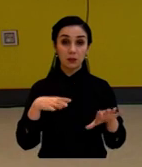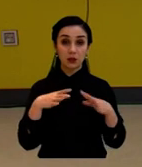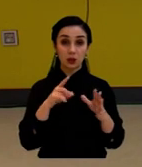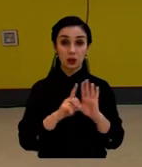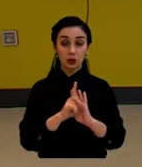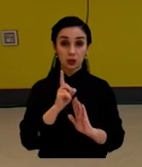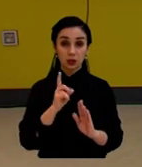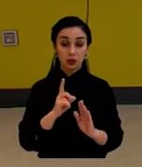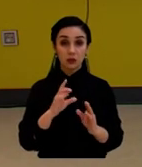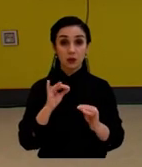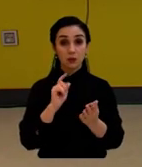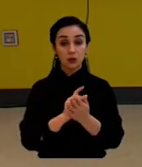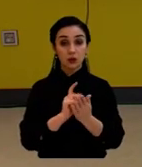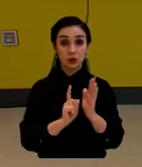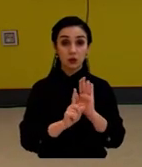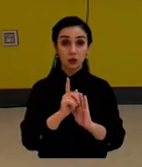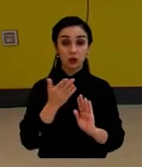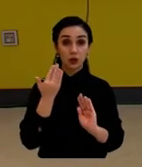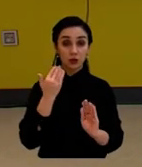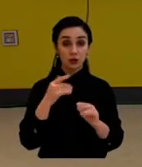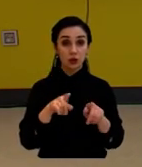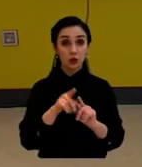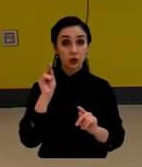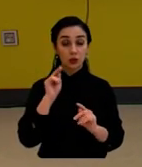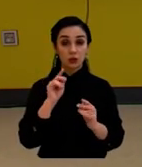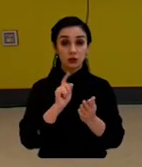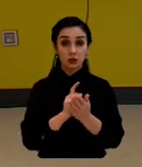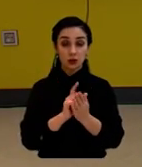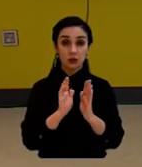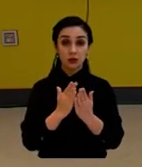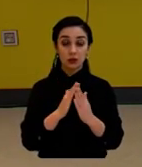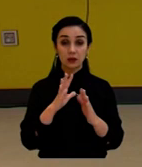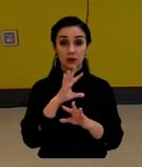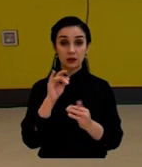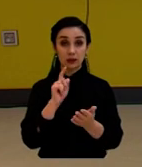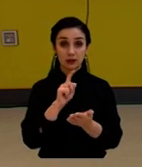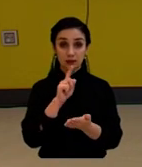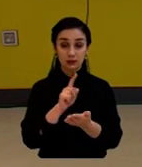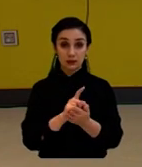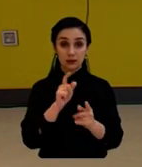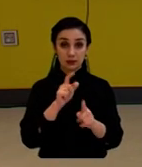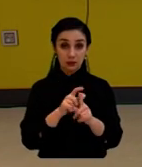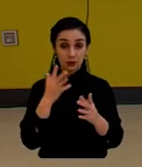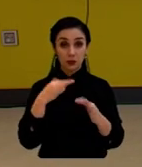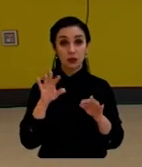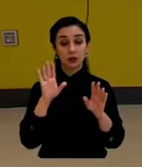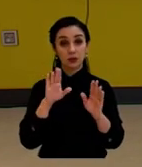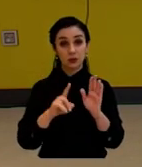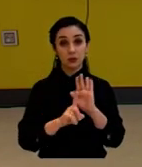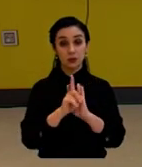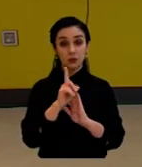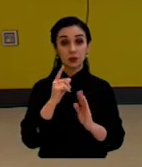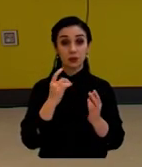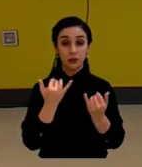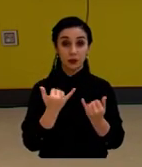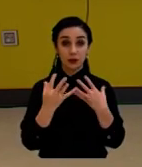boshlaymiz. Mashg'ulotni boshlashdan avval esa o'quv qurollaringizni tayyorlab, ekran oldiga joylashib oling.